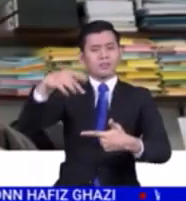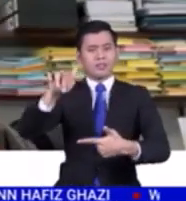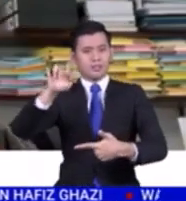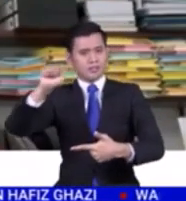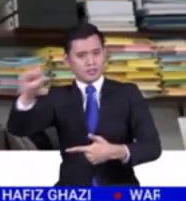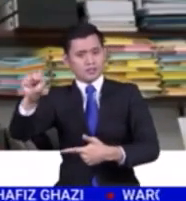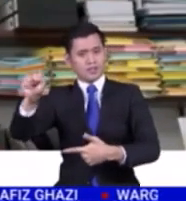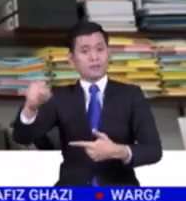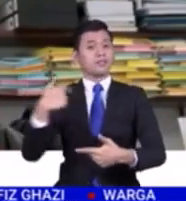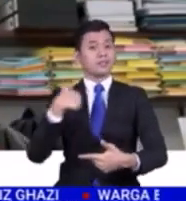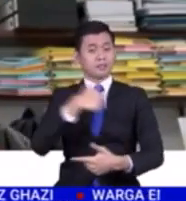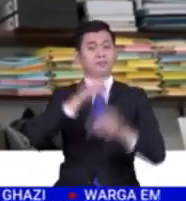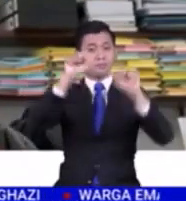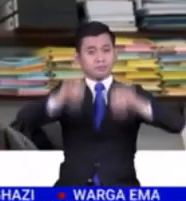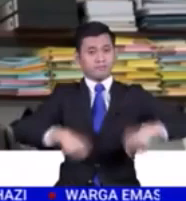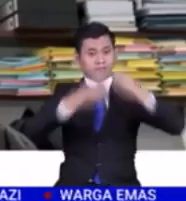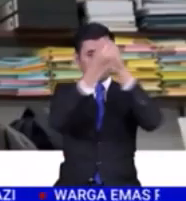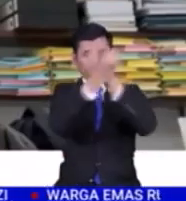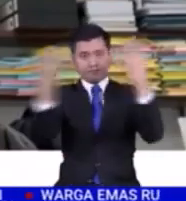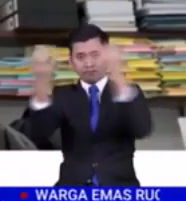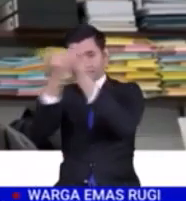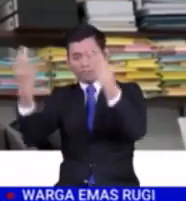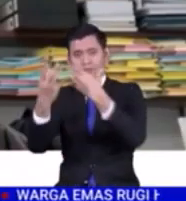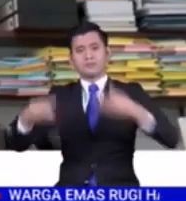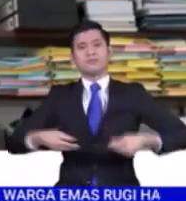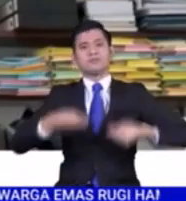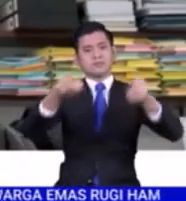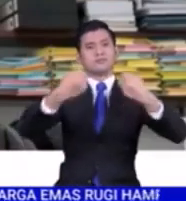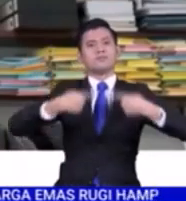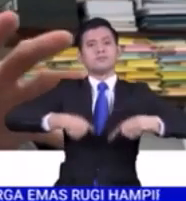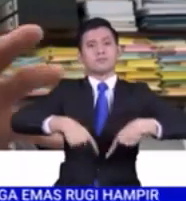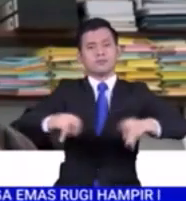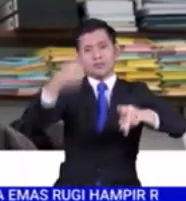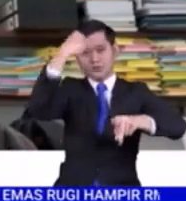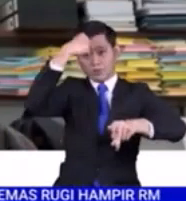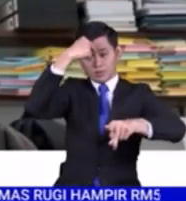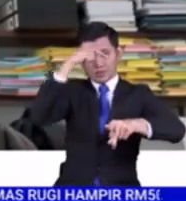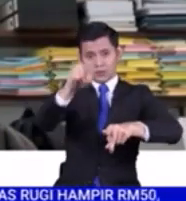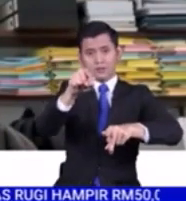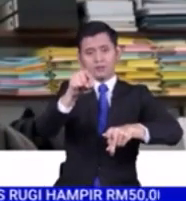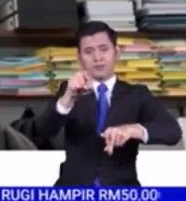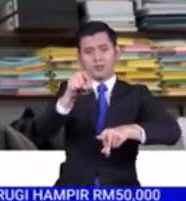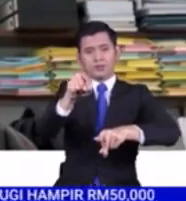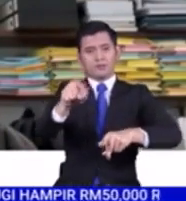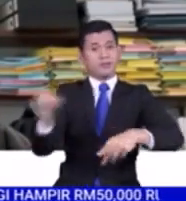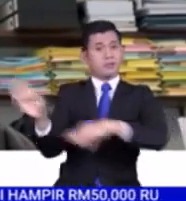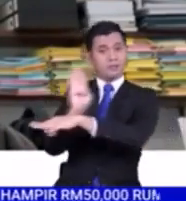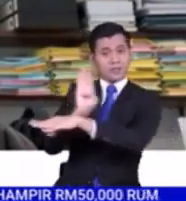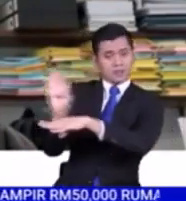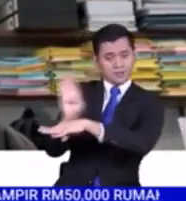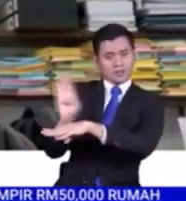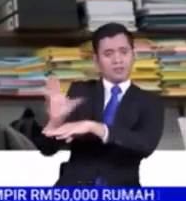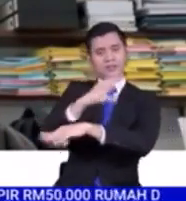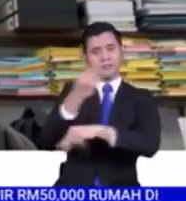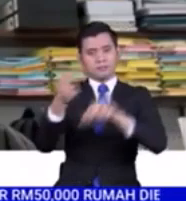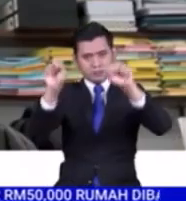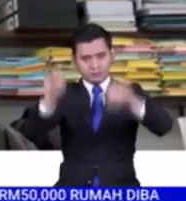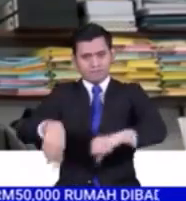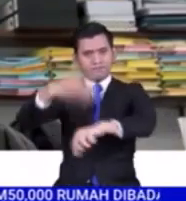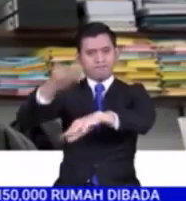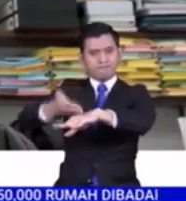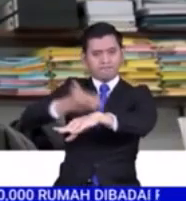dapat didedahkan dan juga memberikan peluang kepada mereka lah untuk menembusi pasaran dan juga dapat meningkatkan dari